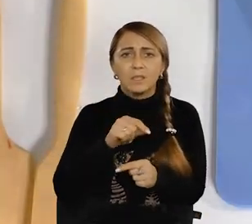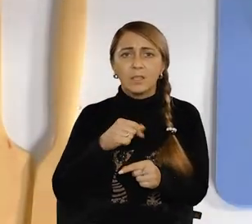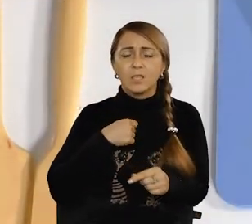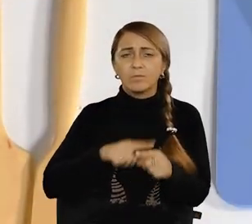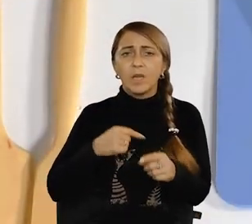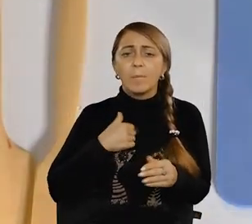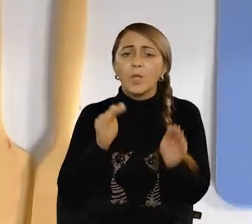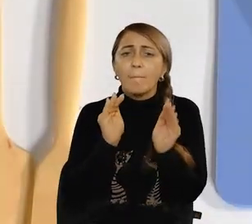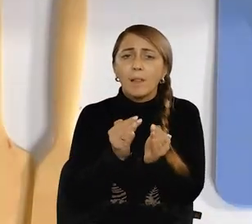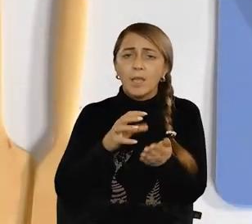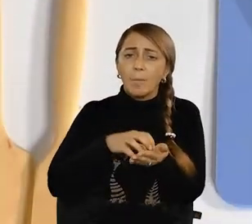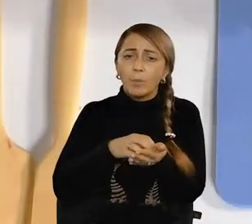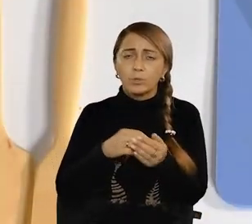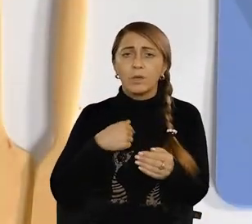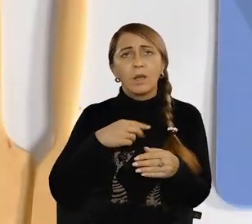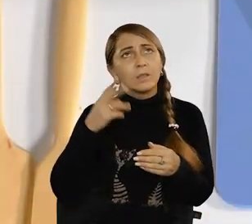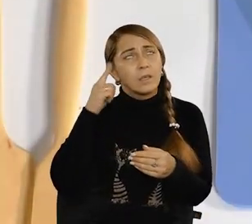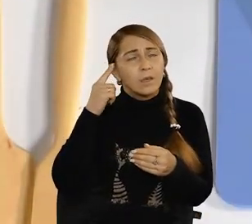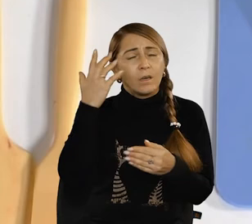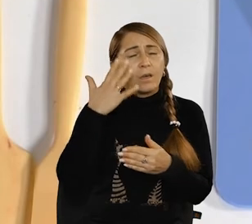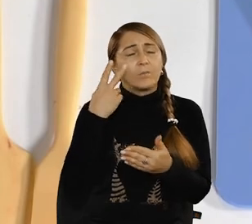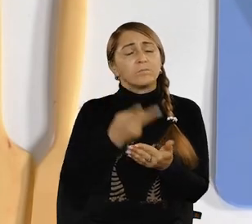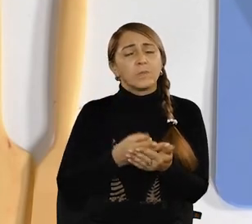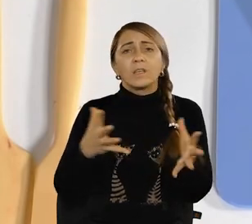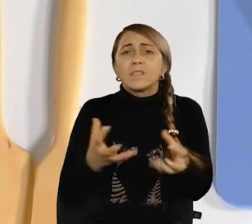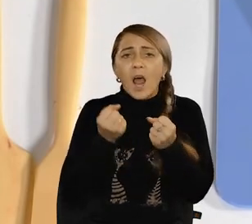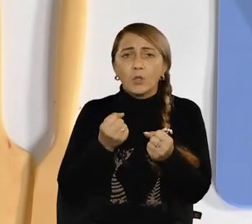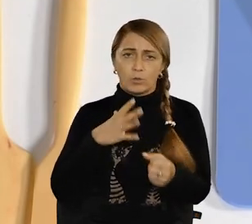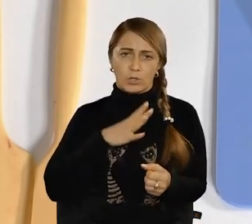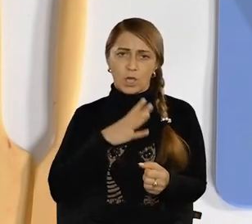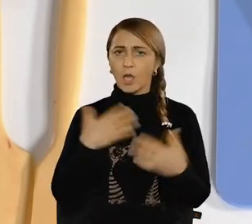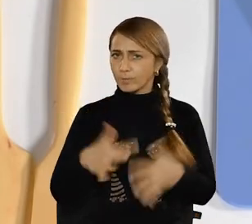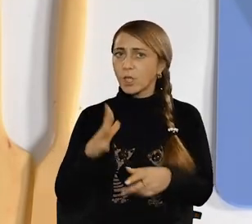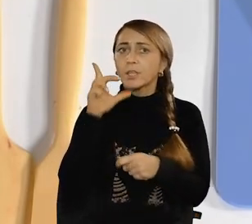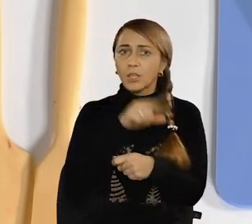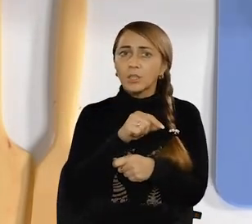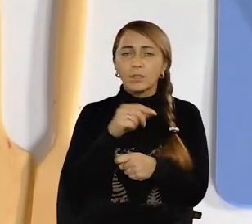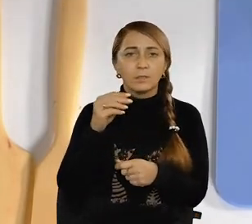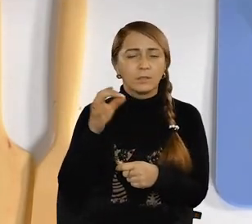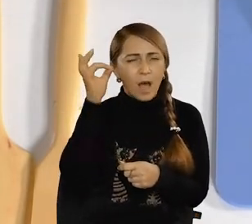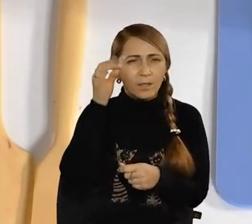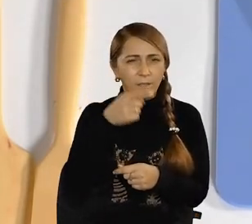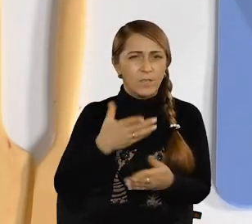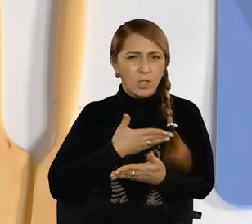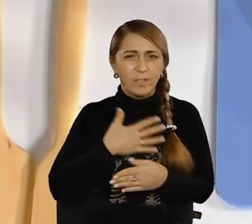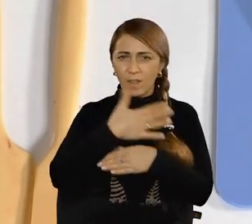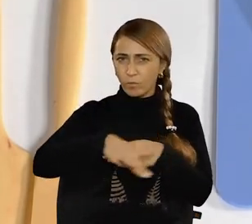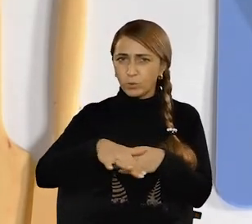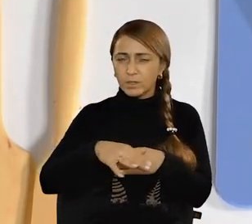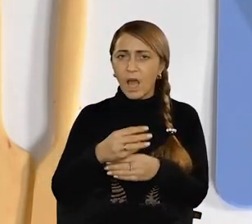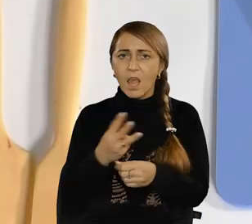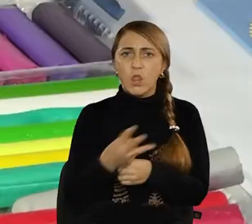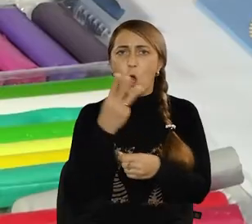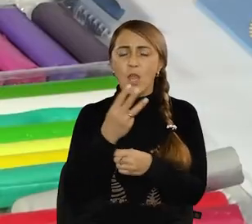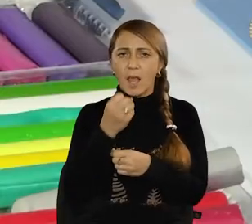моя маленька пампушечка непритомна, рятуйте. Чекайте, вже їду. Нагадайте, ви живете на вулиці